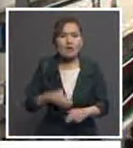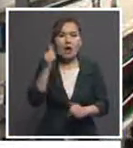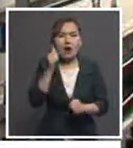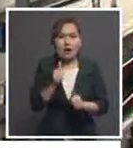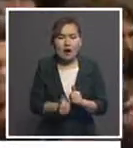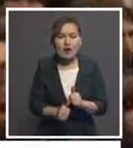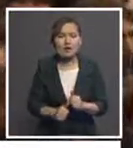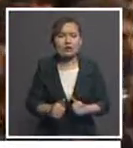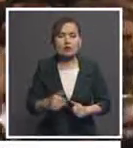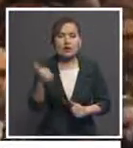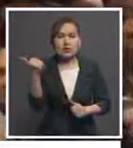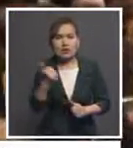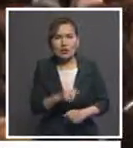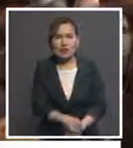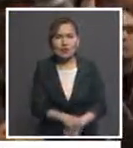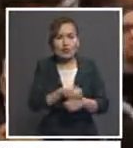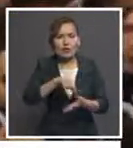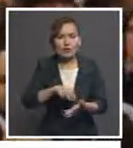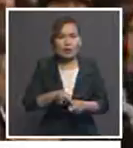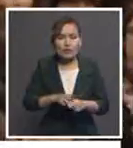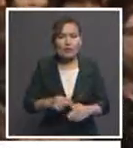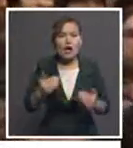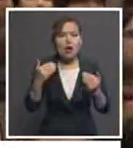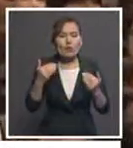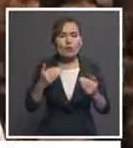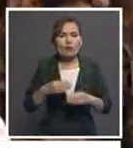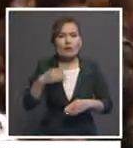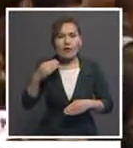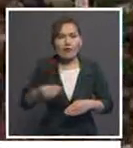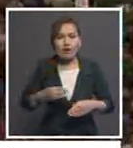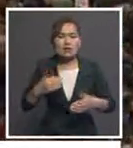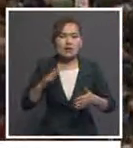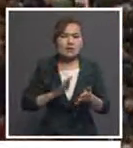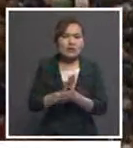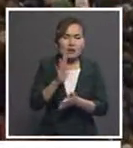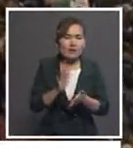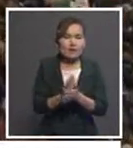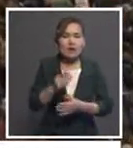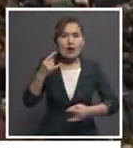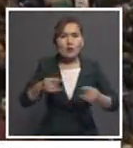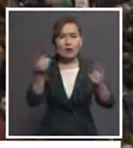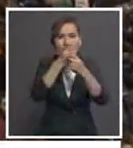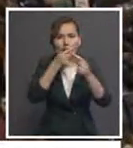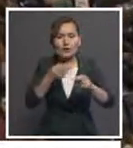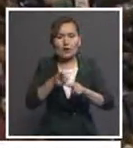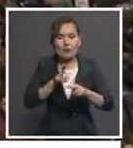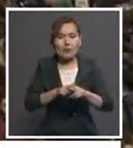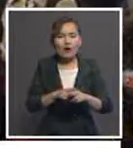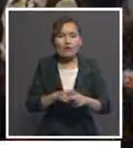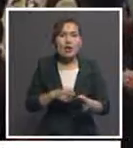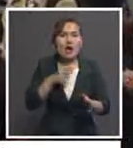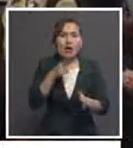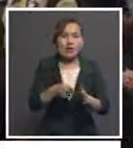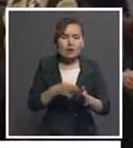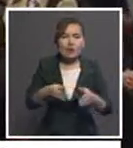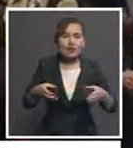жұмыс күнінің екеуінде өткізіліп тұрады. Бұл туралы халықаралық француз радиосы хабарлады. Ереуіл үкіметтің француз теміржолдары ұлттық